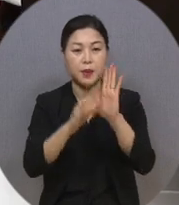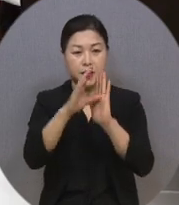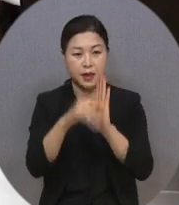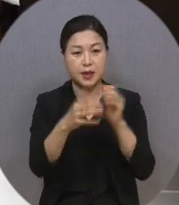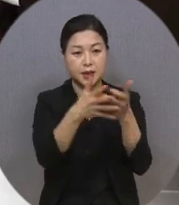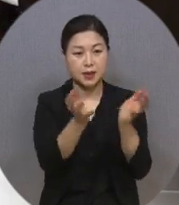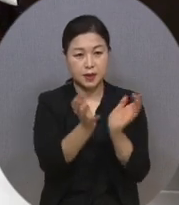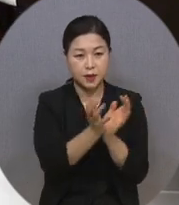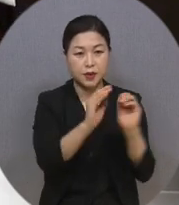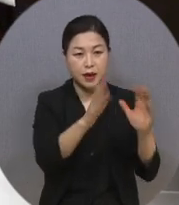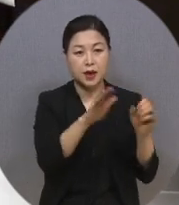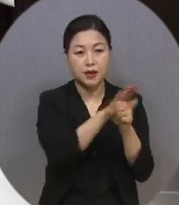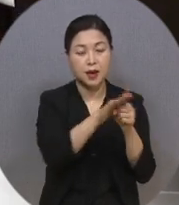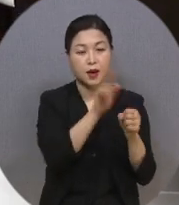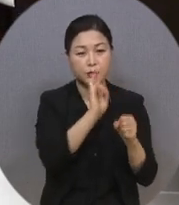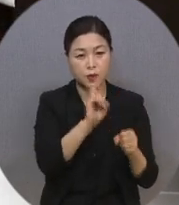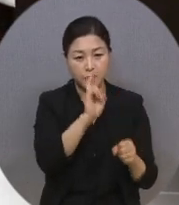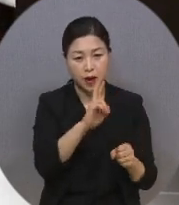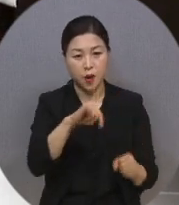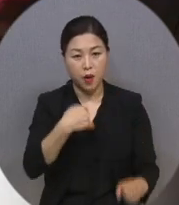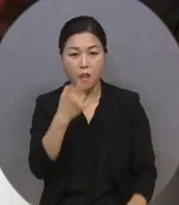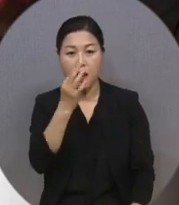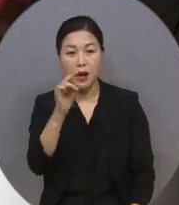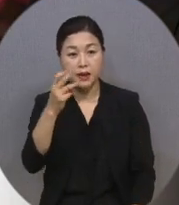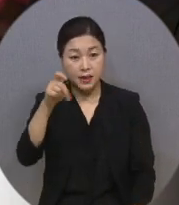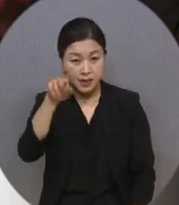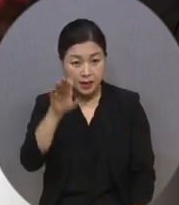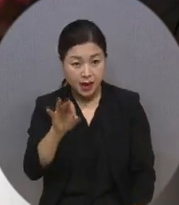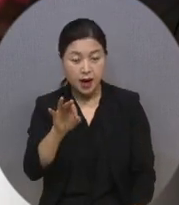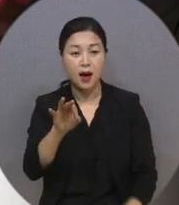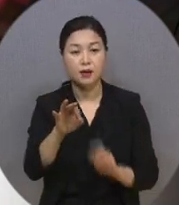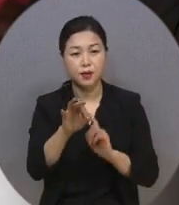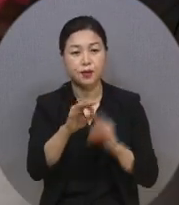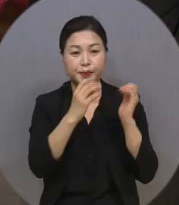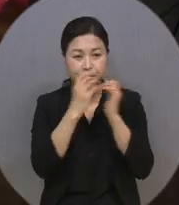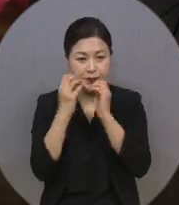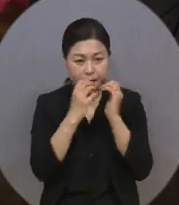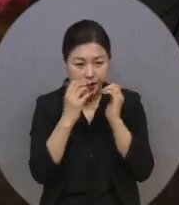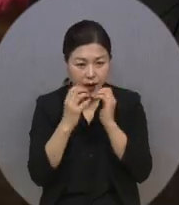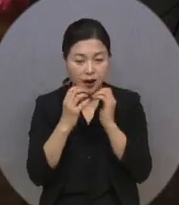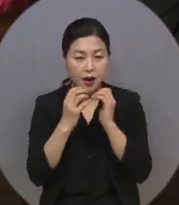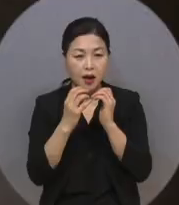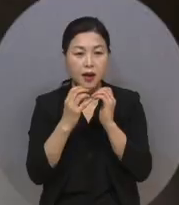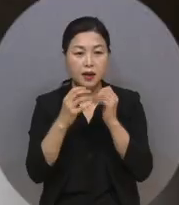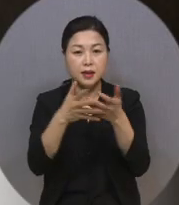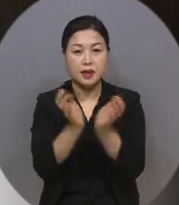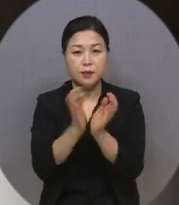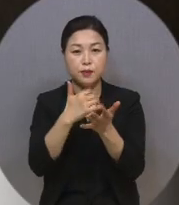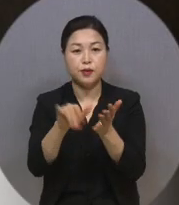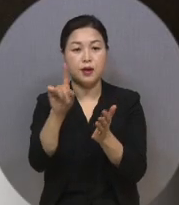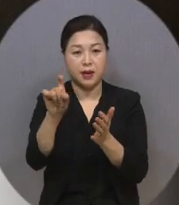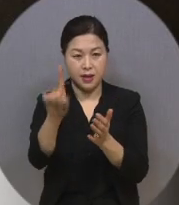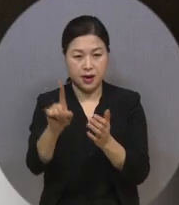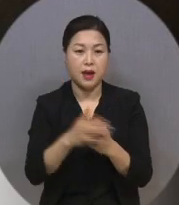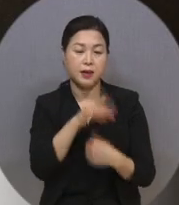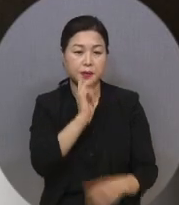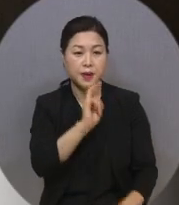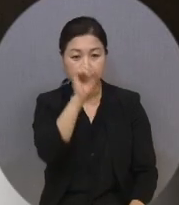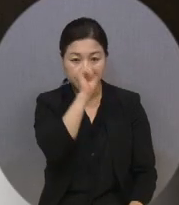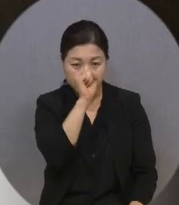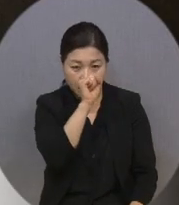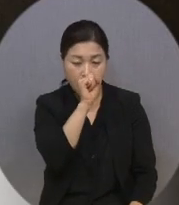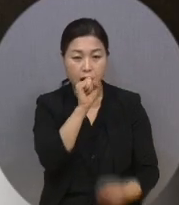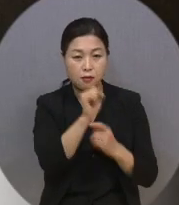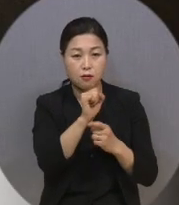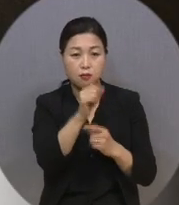단체로 애국가와 홀로 아리랑을 연주하였고 11개 팀이 나와 연주했습니다. 음악을 좋아하시고